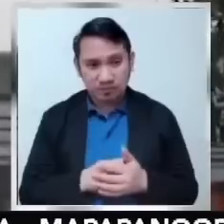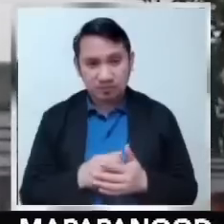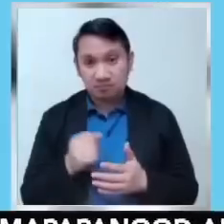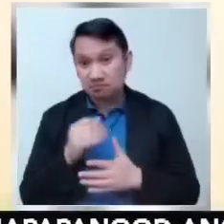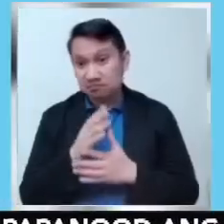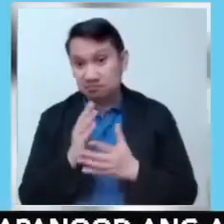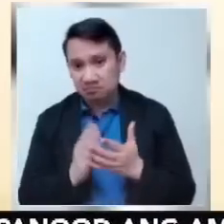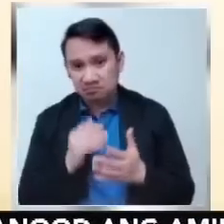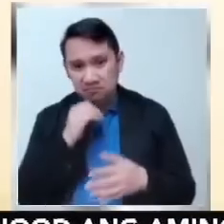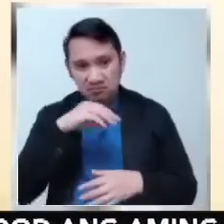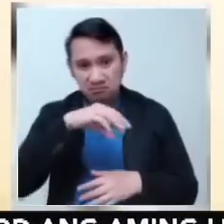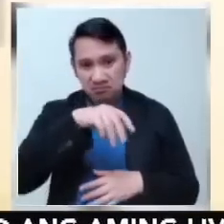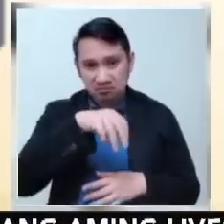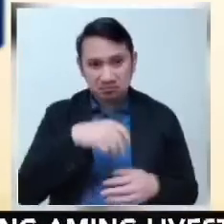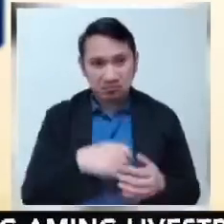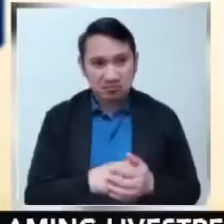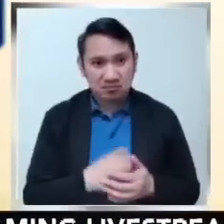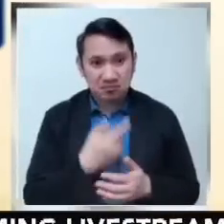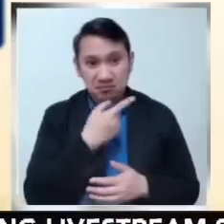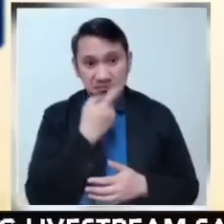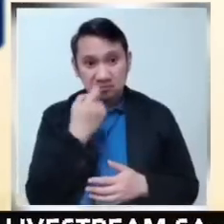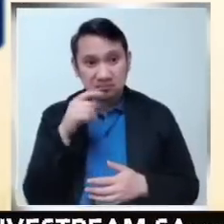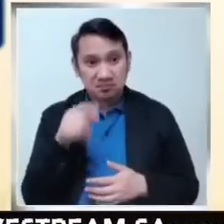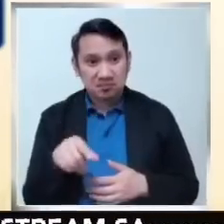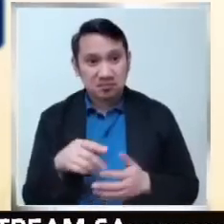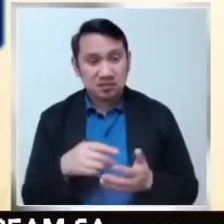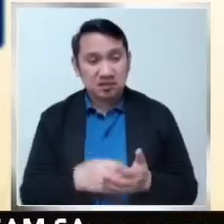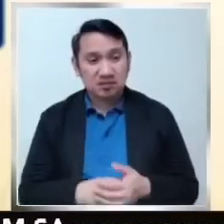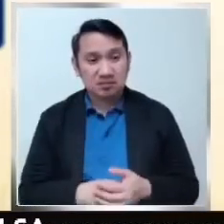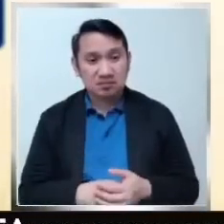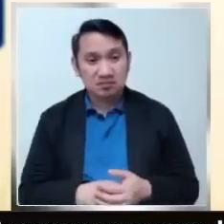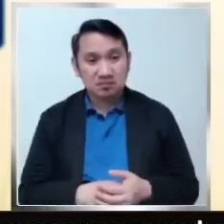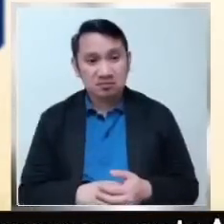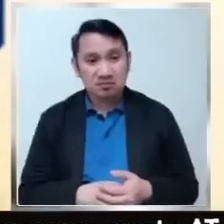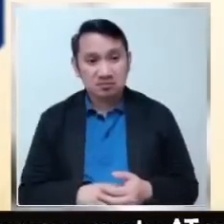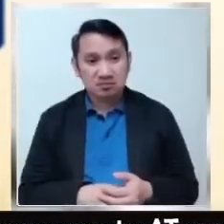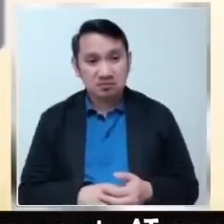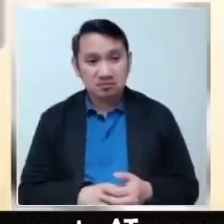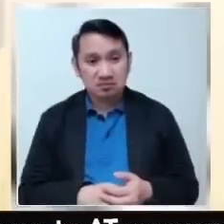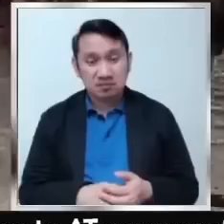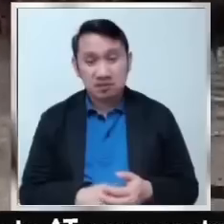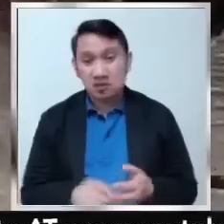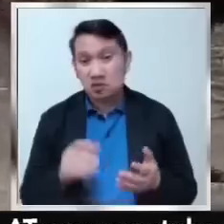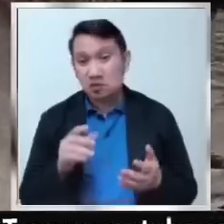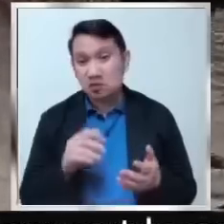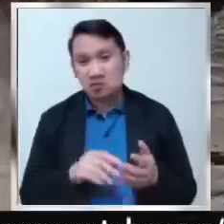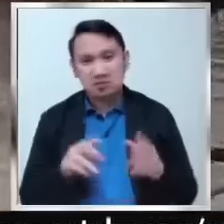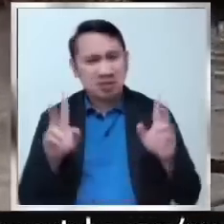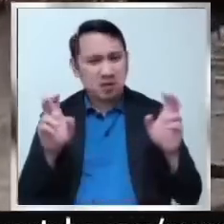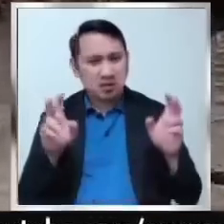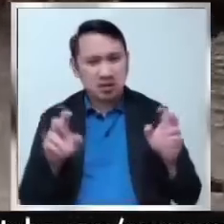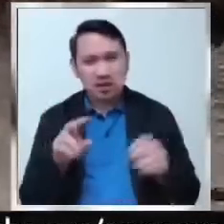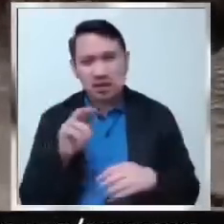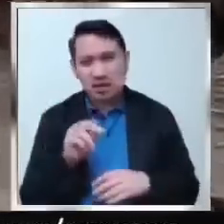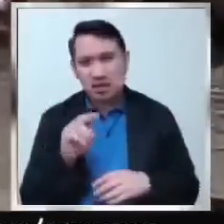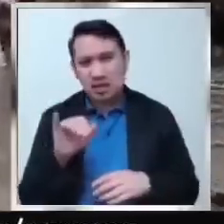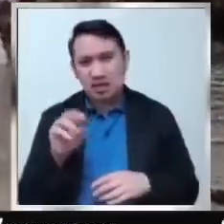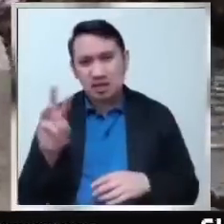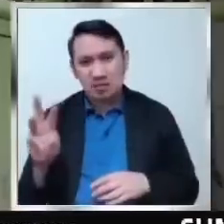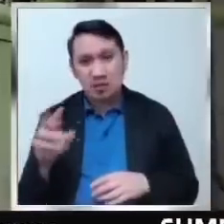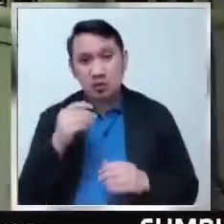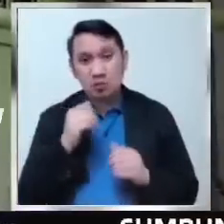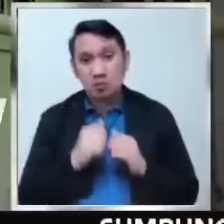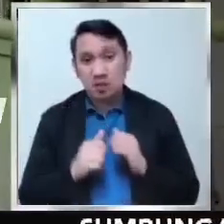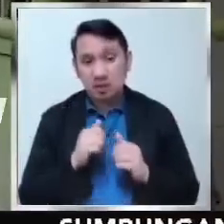gripo. Ang tawag natin sa water wastage ay non-revenue water or NRW. Ito yung dumadaloy na tubig sa ating